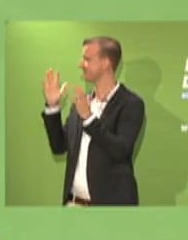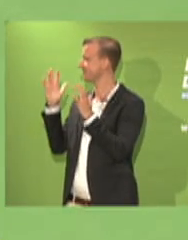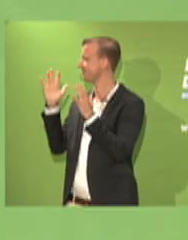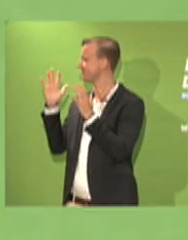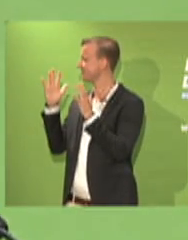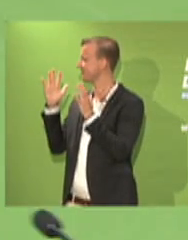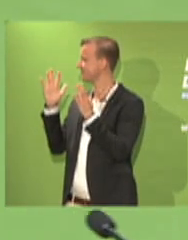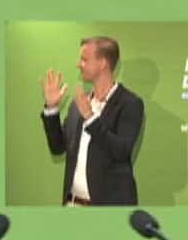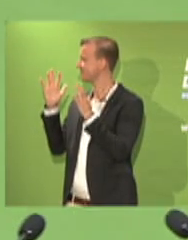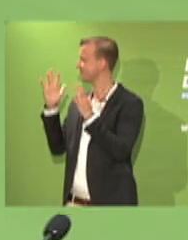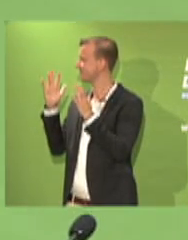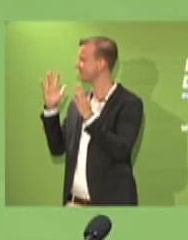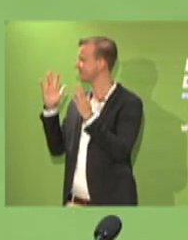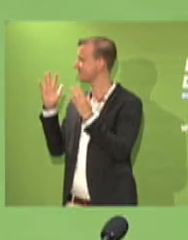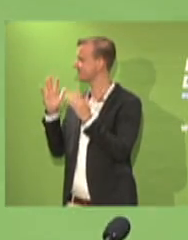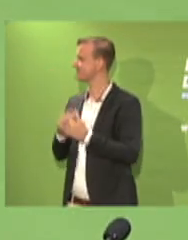Ihr habt schwierige